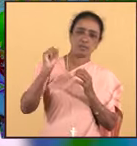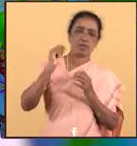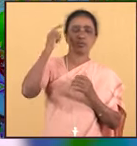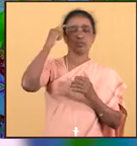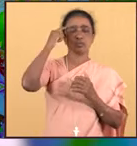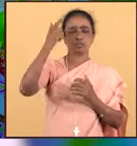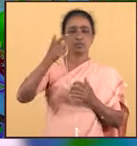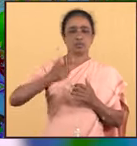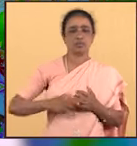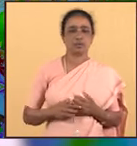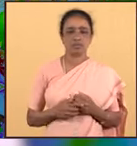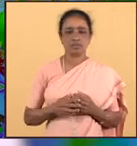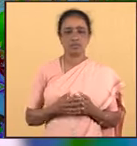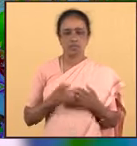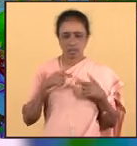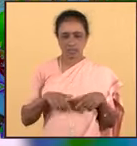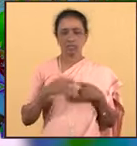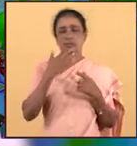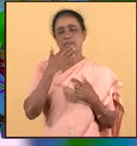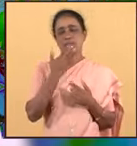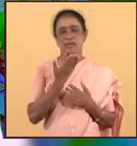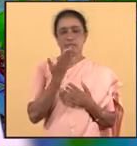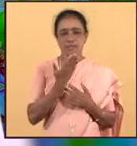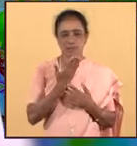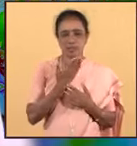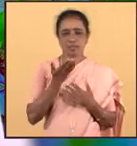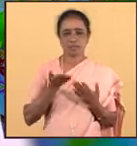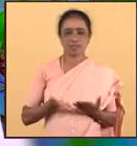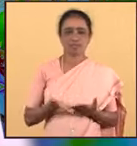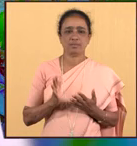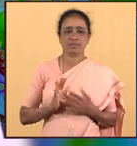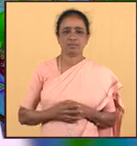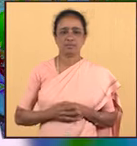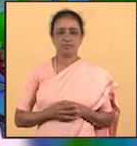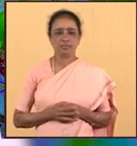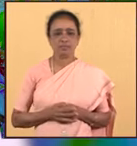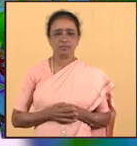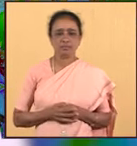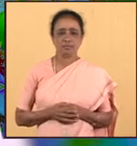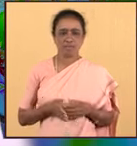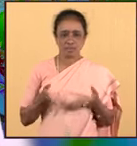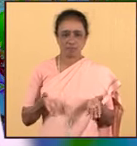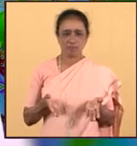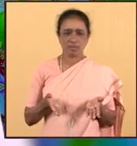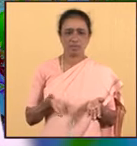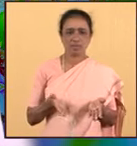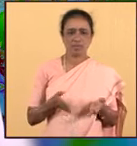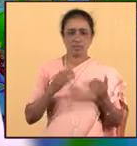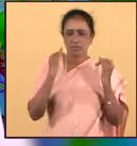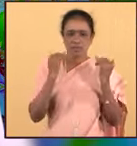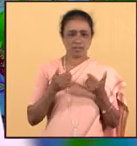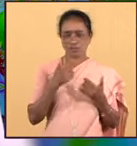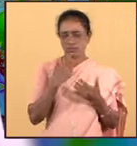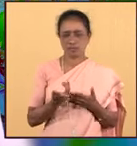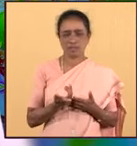புரிந்து கொள்ளுதல், அறிந்து கொள்ளுதல், இதெல்லாம் பற்றி நம்ம என்ன செய்யறோம் இன்றைக்கு என்ன செய்கிறோம் பார்க்க போகிறோம். இப்போ இந்திய